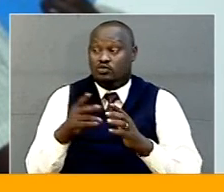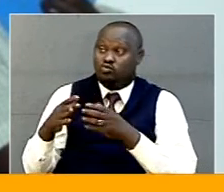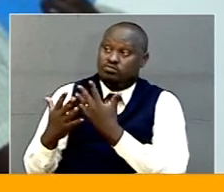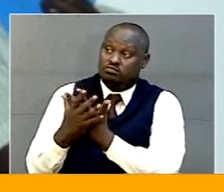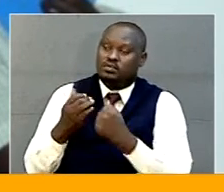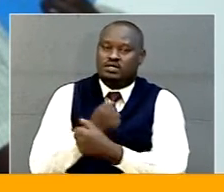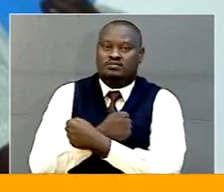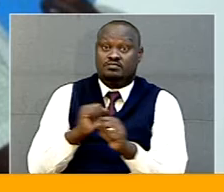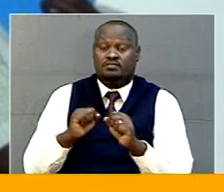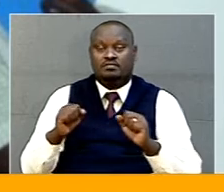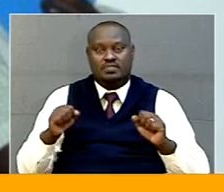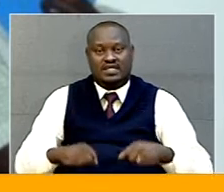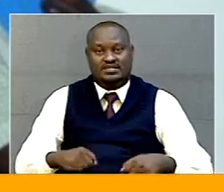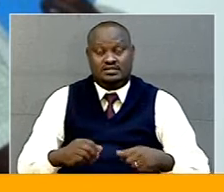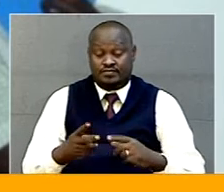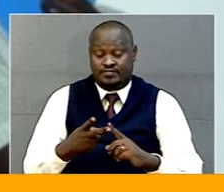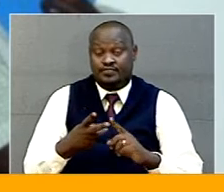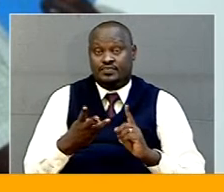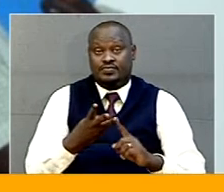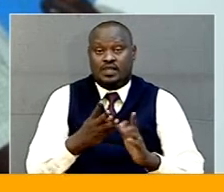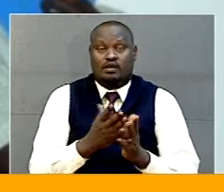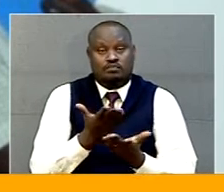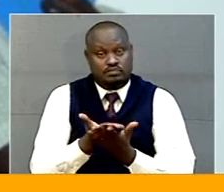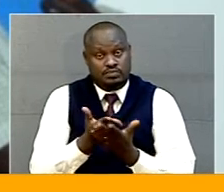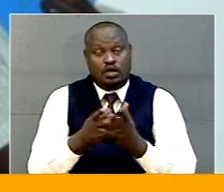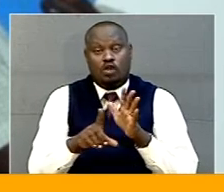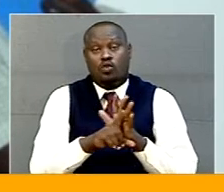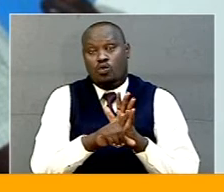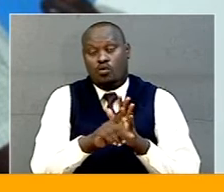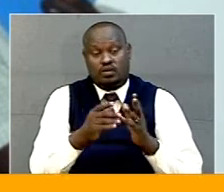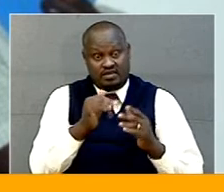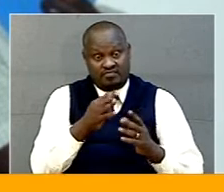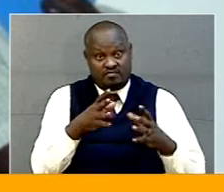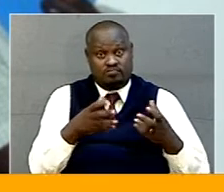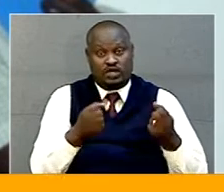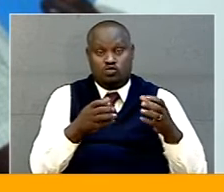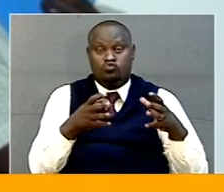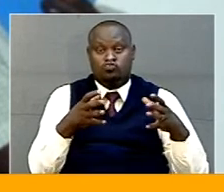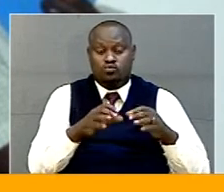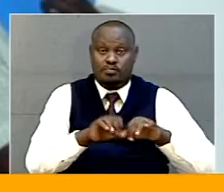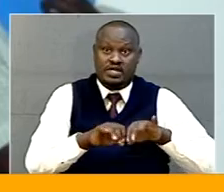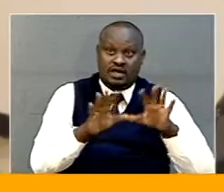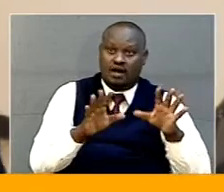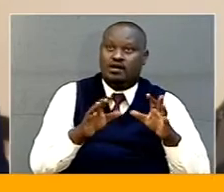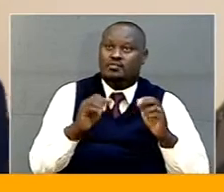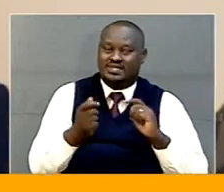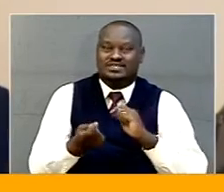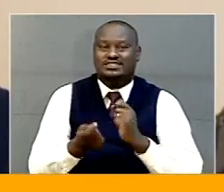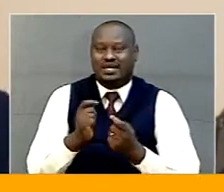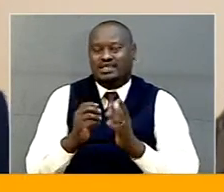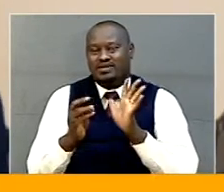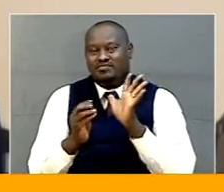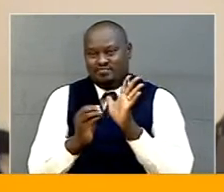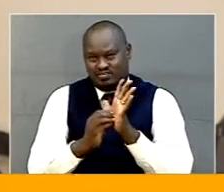bwangu. Baneera bagala amateeka agafuula bannamawulire abazzi b'emisango egya nnaggomola gakyusibwemu. Gavumenti ku